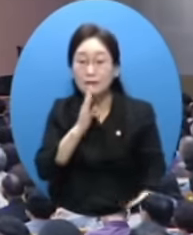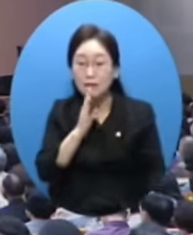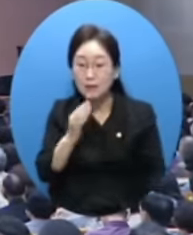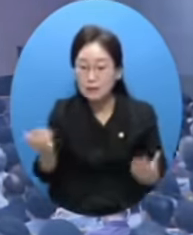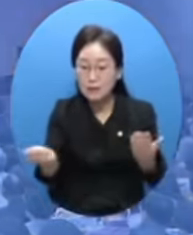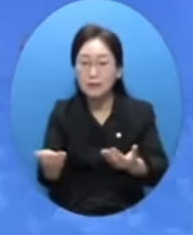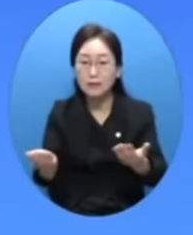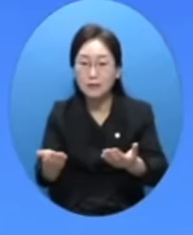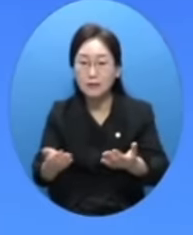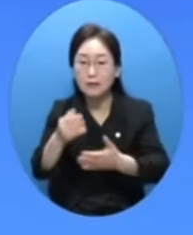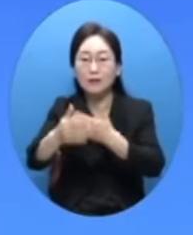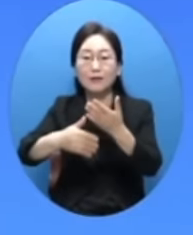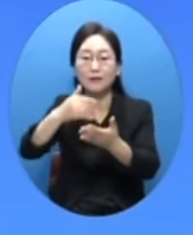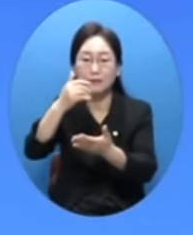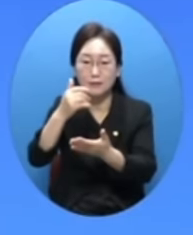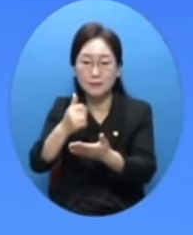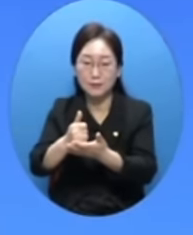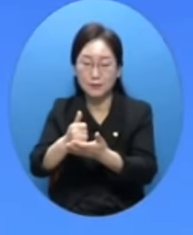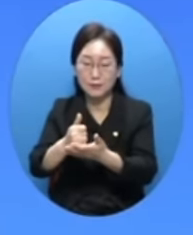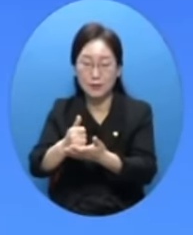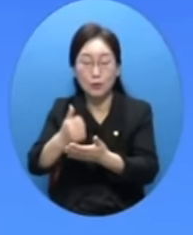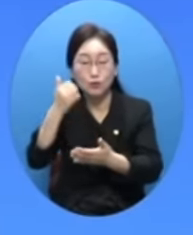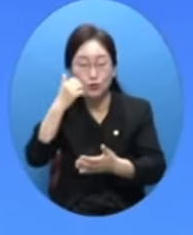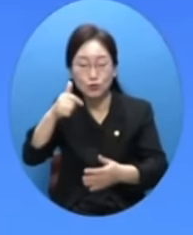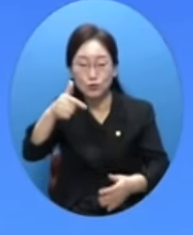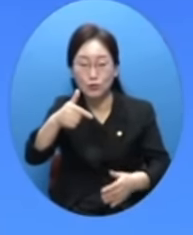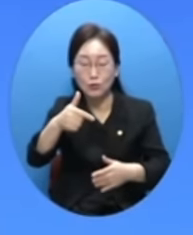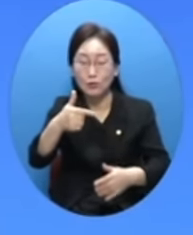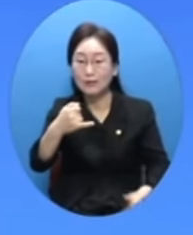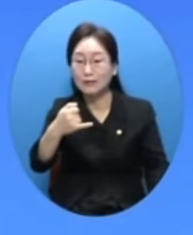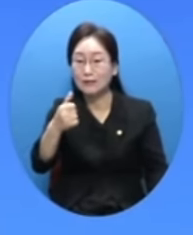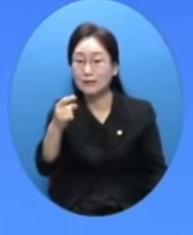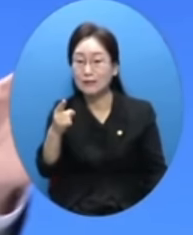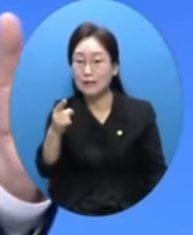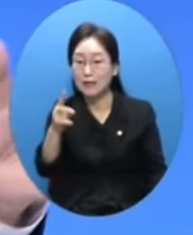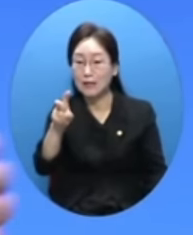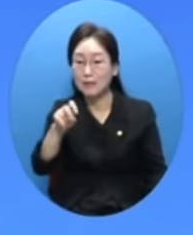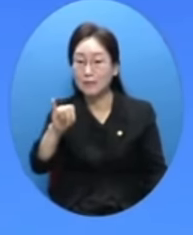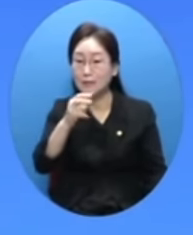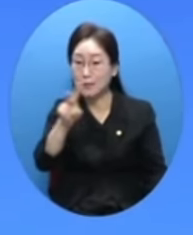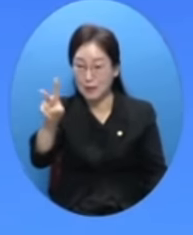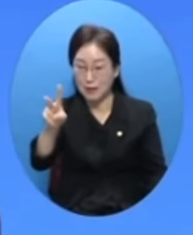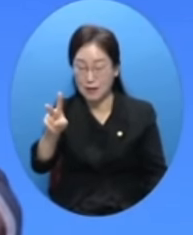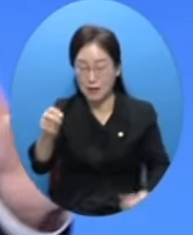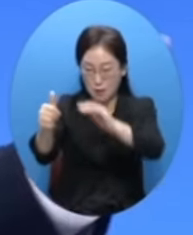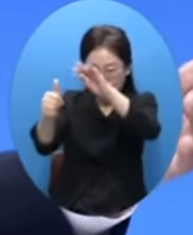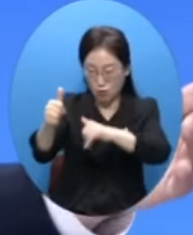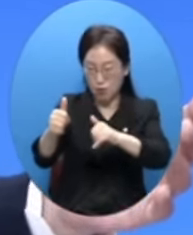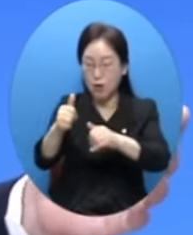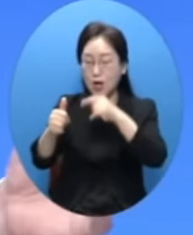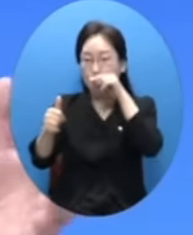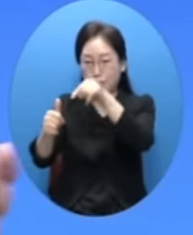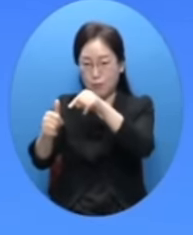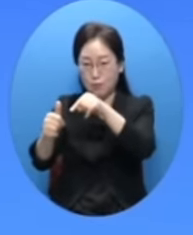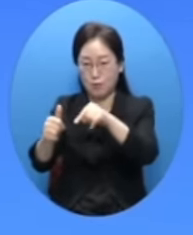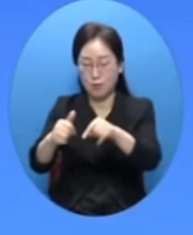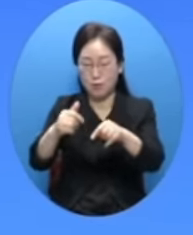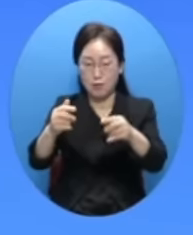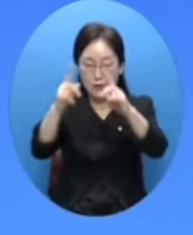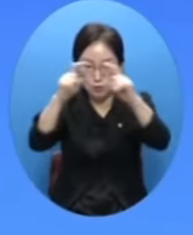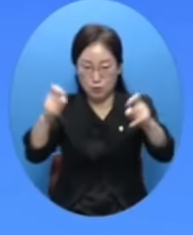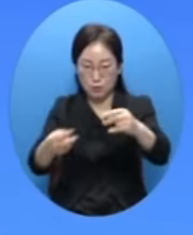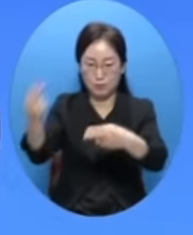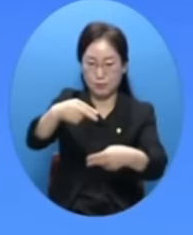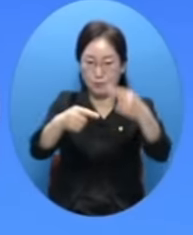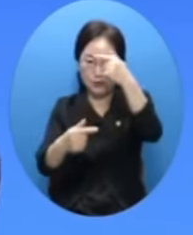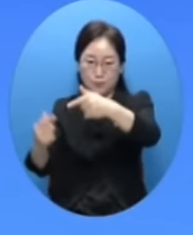일을 하나님께서 지도자 느헤미야를 통해서 이루셔서 성벽을 다시 재건하게 만드십니다. 악한